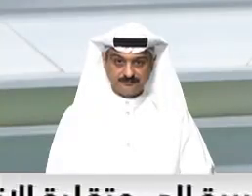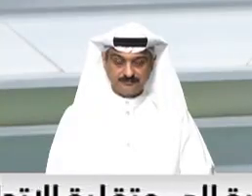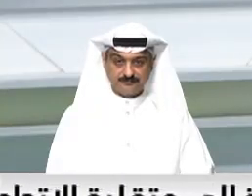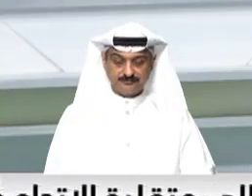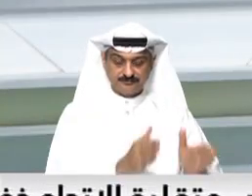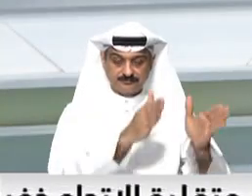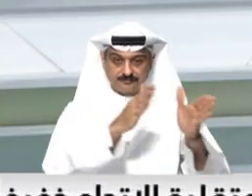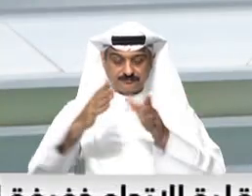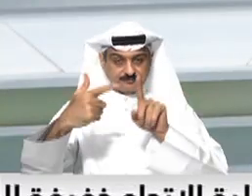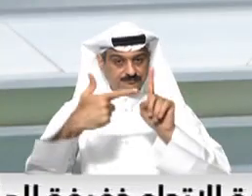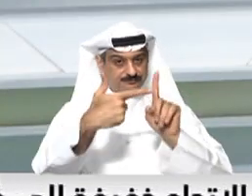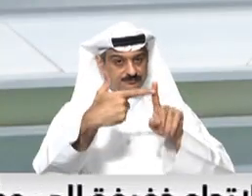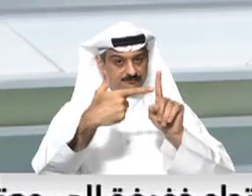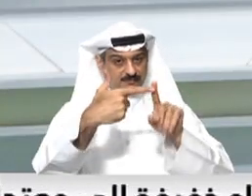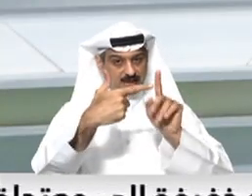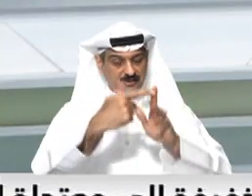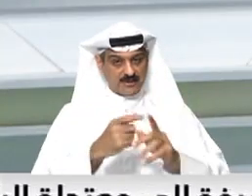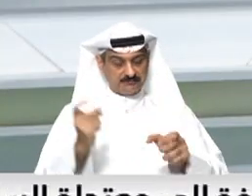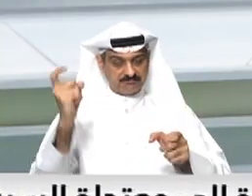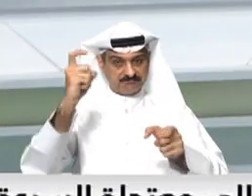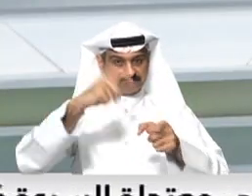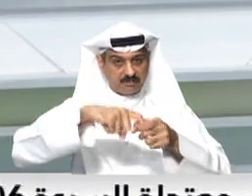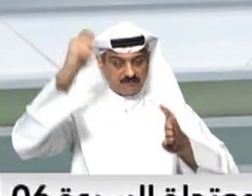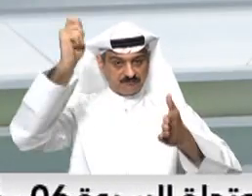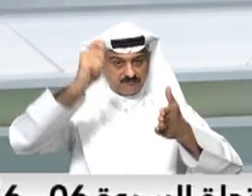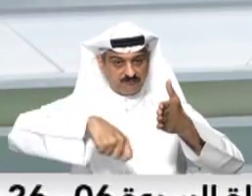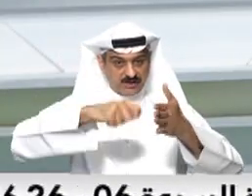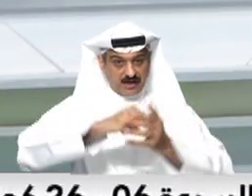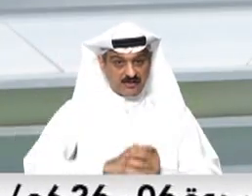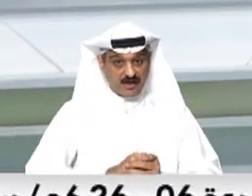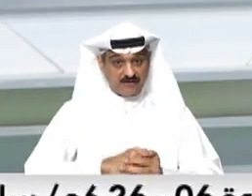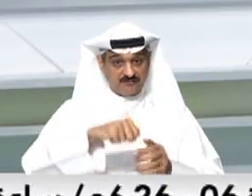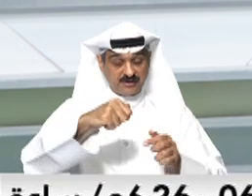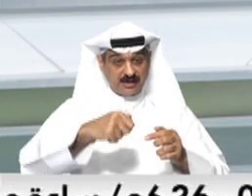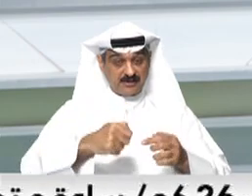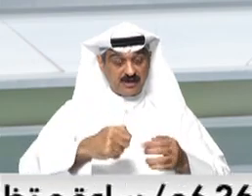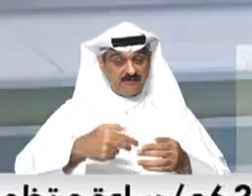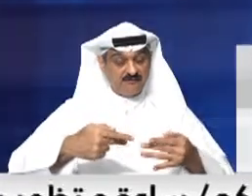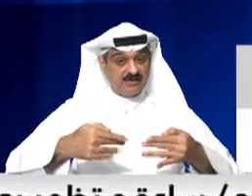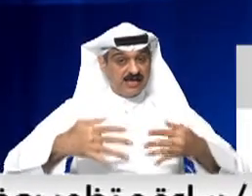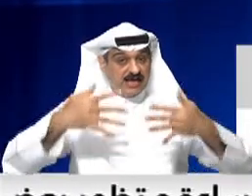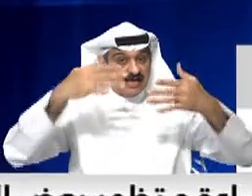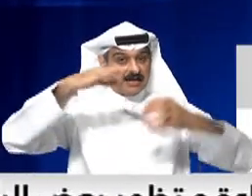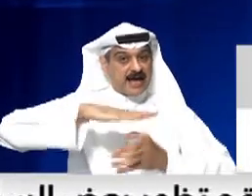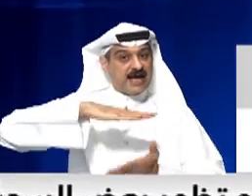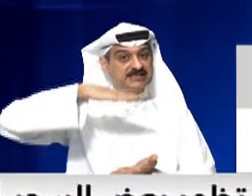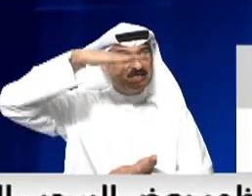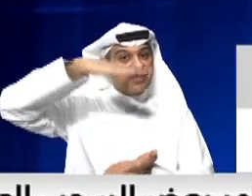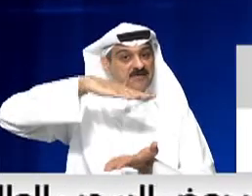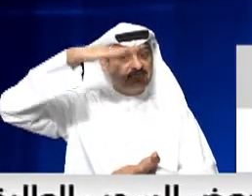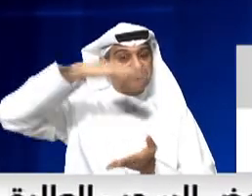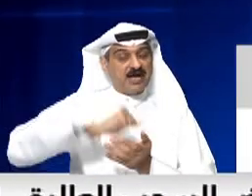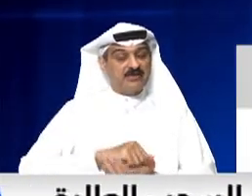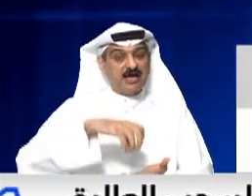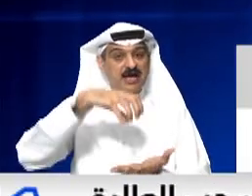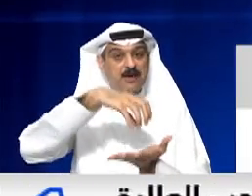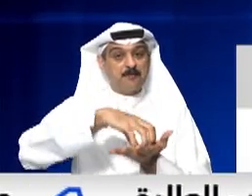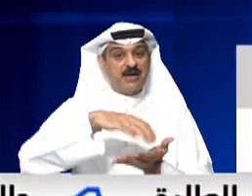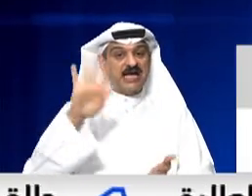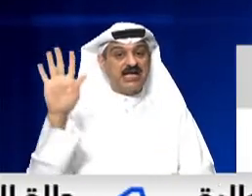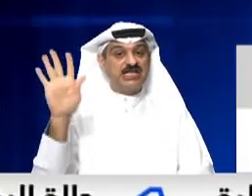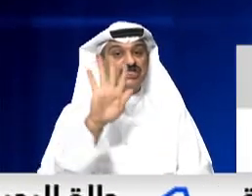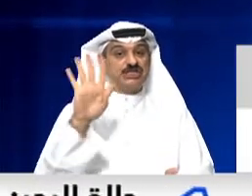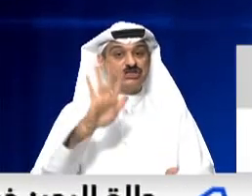وفي خبرنا الثاني عقد مدير فرع تابعه الغاز المسال في منطقه الشعيبه الصناعيه التابعي